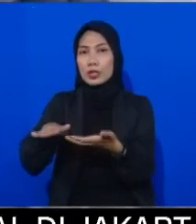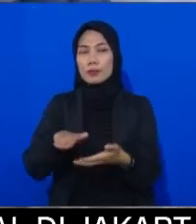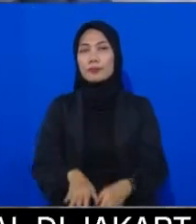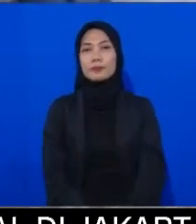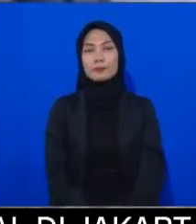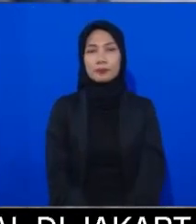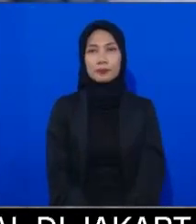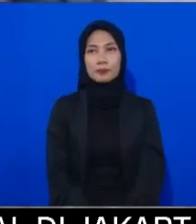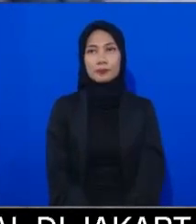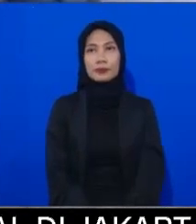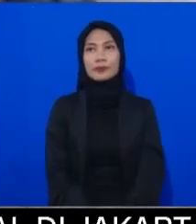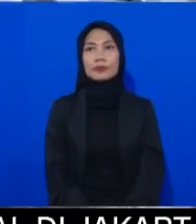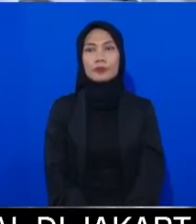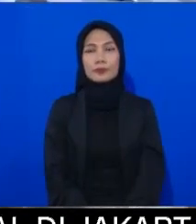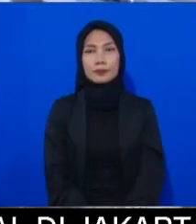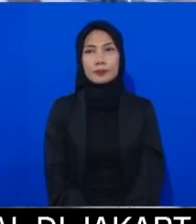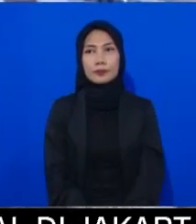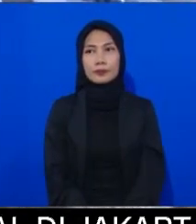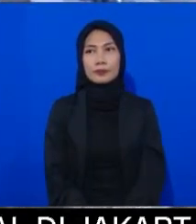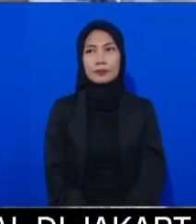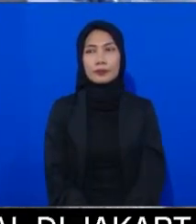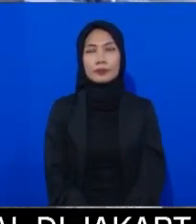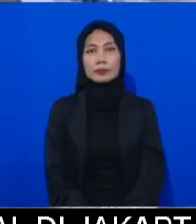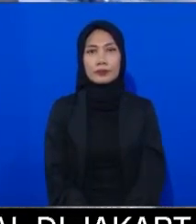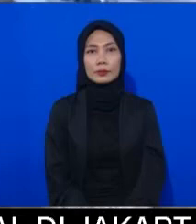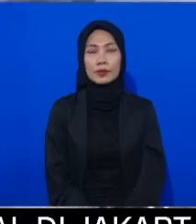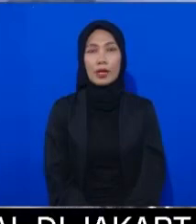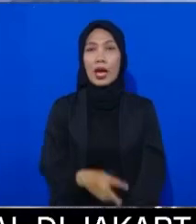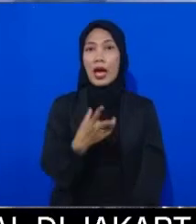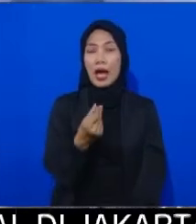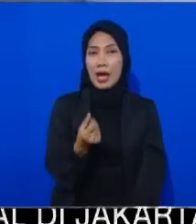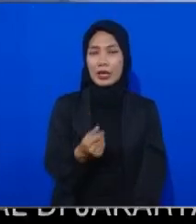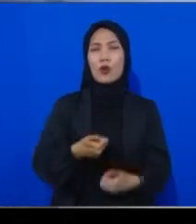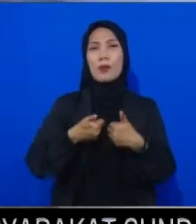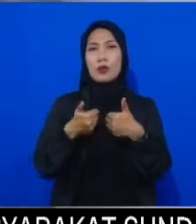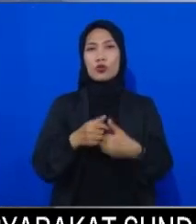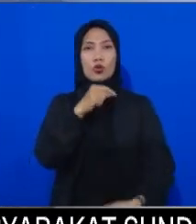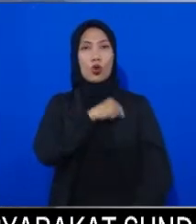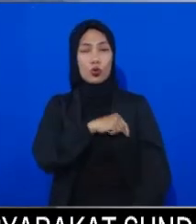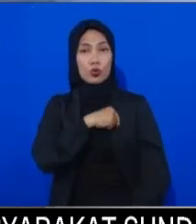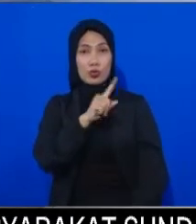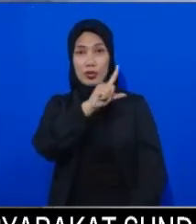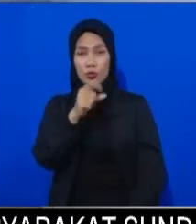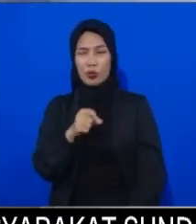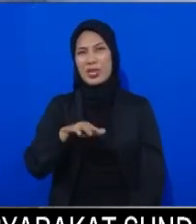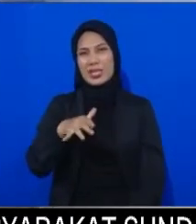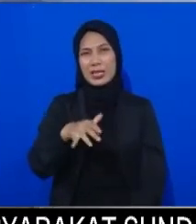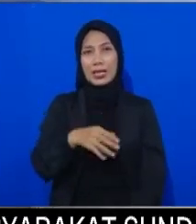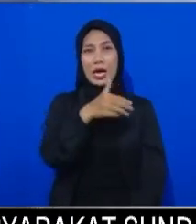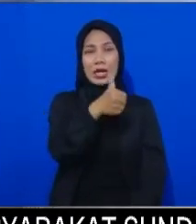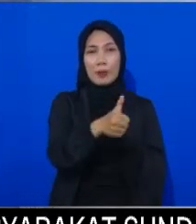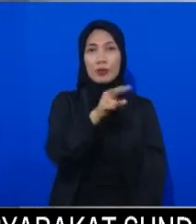2,5 juta Rupiah per buah dengan harga tersebut omset yang bisa didapat dalam sebulan minimal